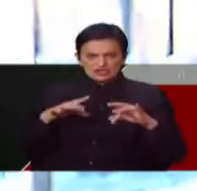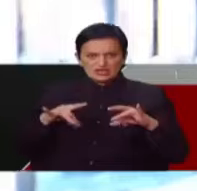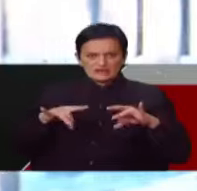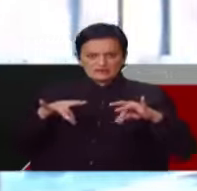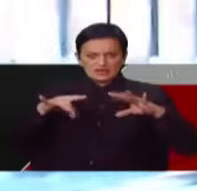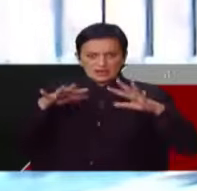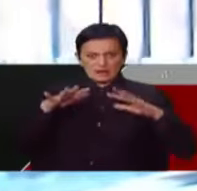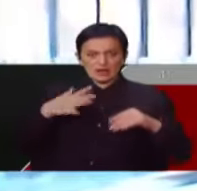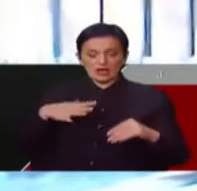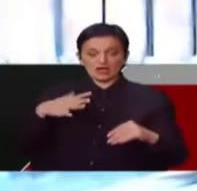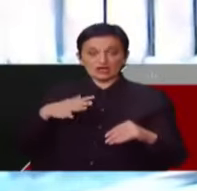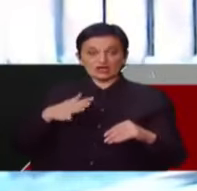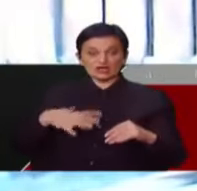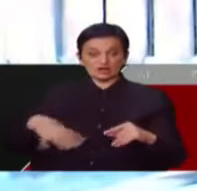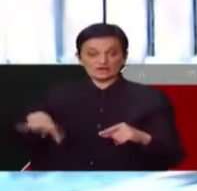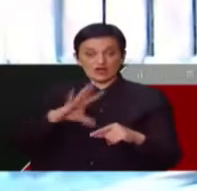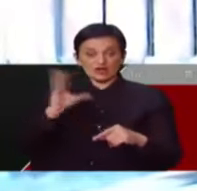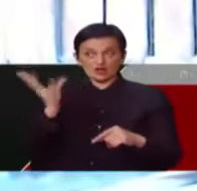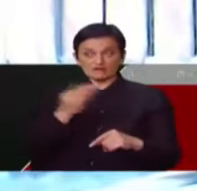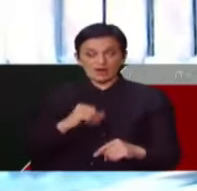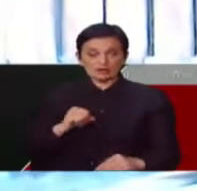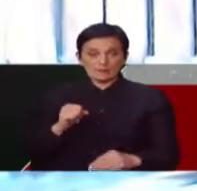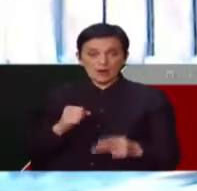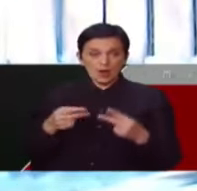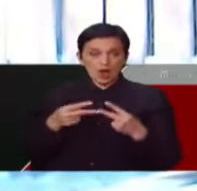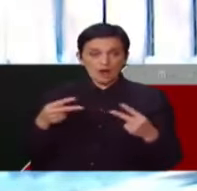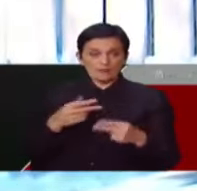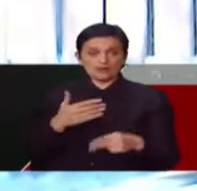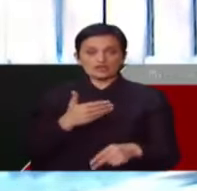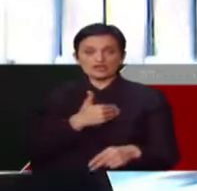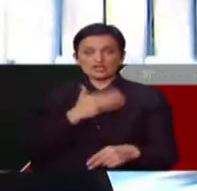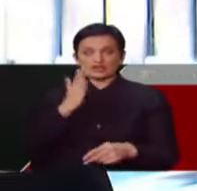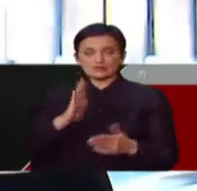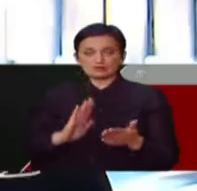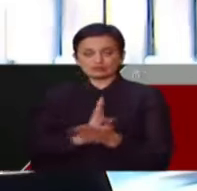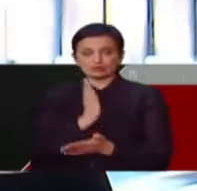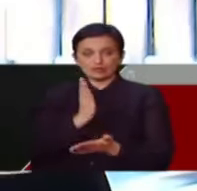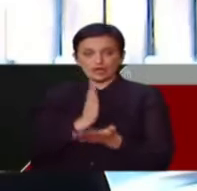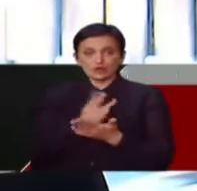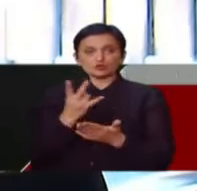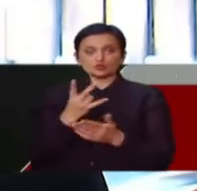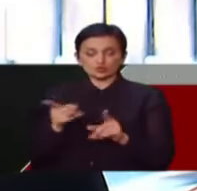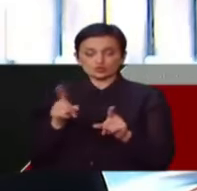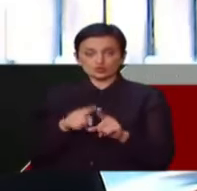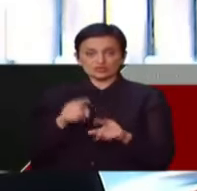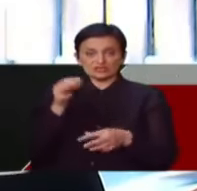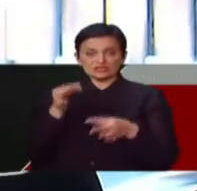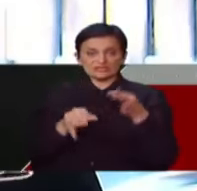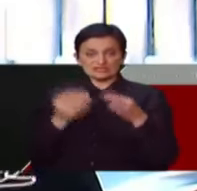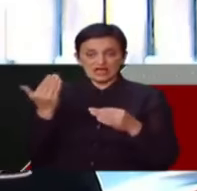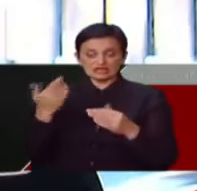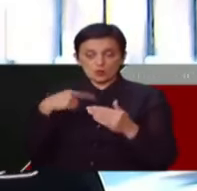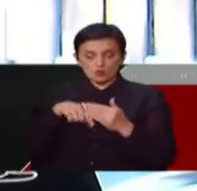ღელვა, ქვეყნის ყველა მეგობარი და პარტნიორი იმედგაცრუებული დატოვა. ის მაინც უნდა მოხდეს სასამართლოს მიერ,